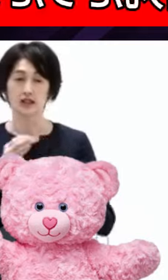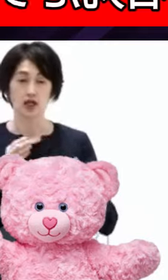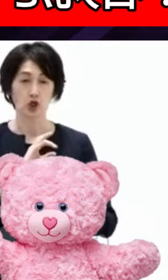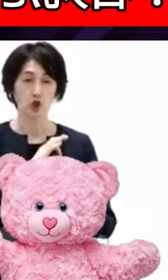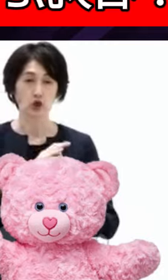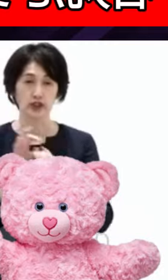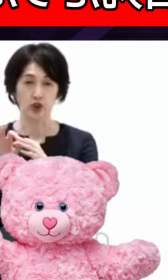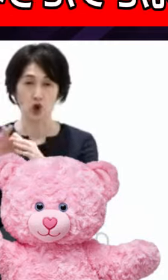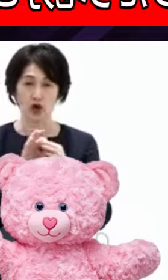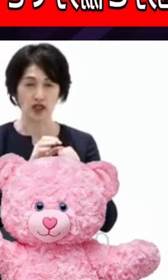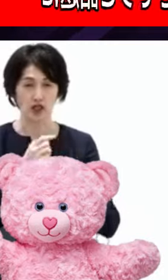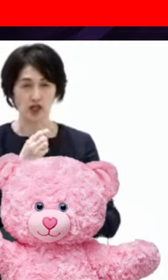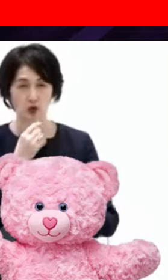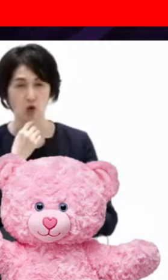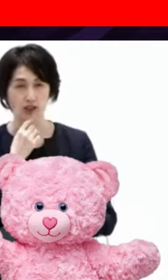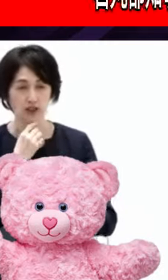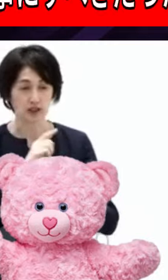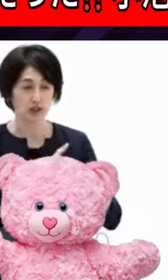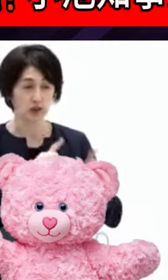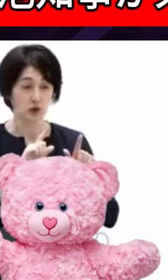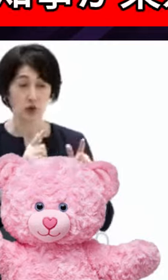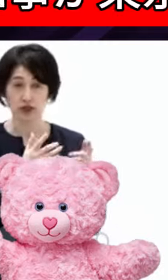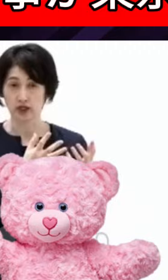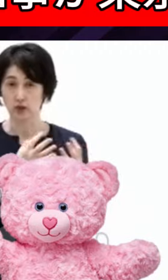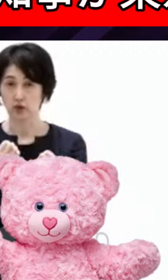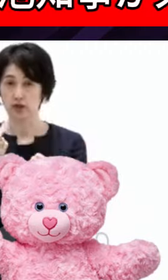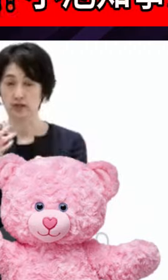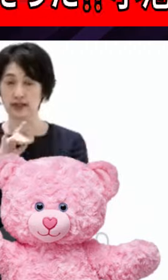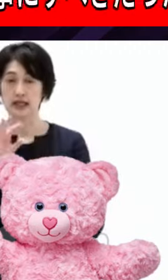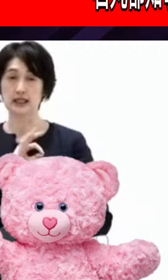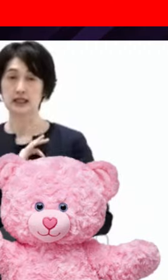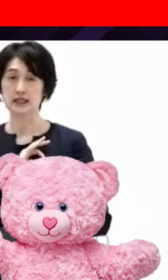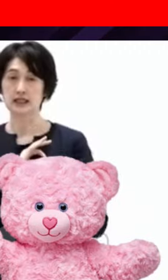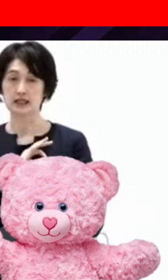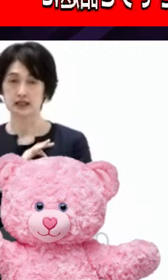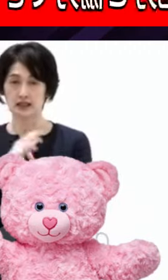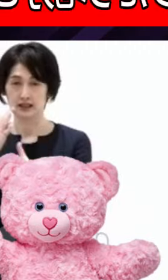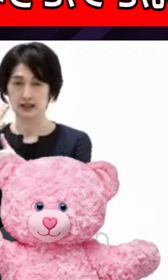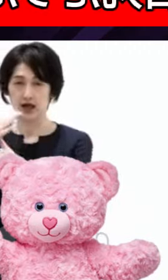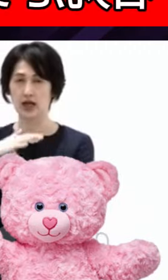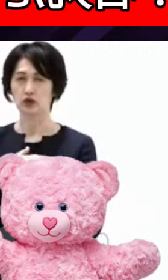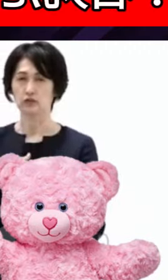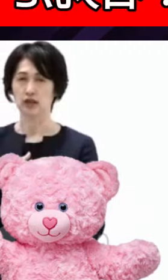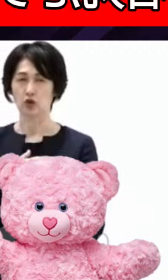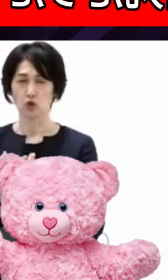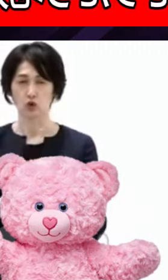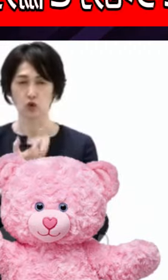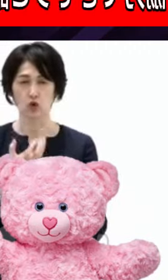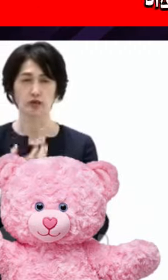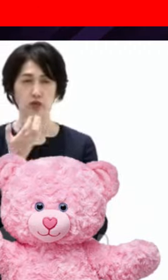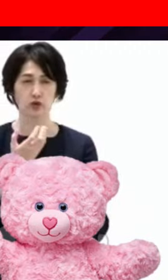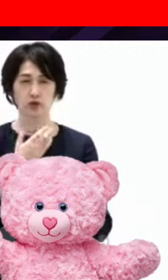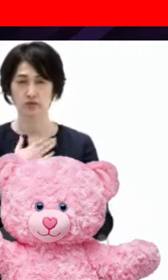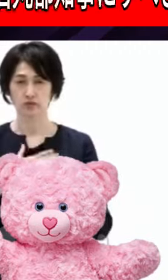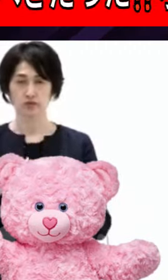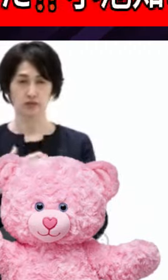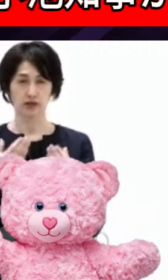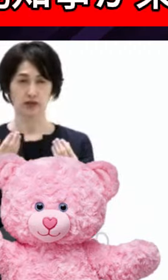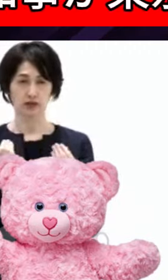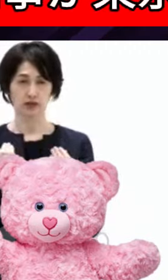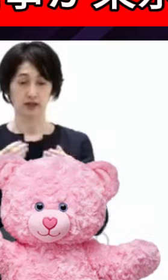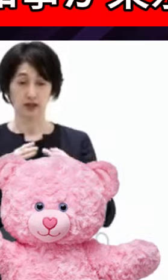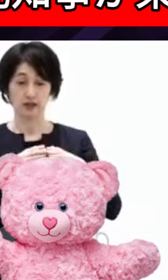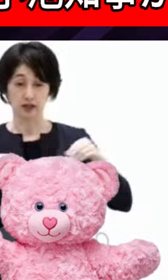議員から職員へのハラスメントが複数あることも明らかになりました。こうしたハラスメントであったり議員と職員の関係というのは全国的に